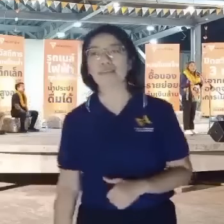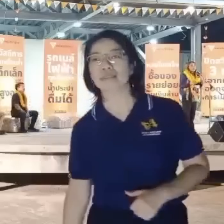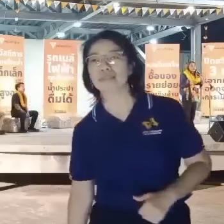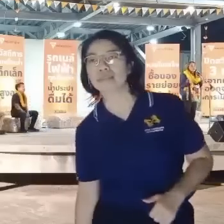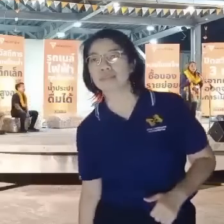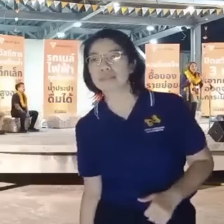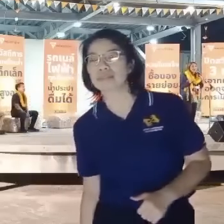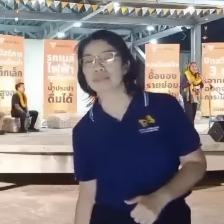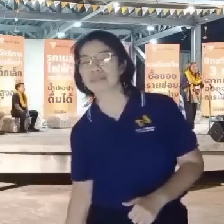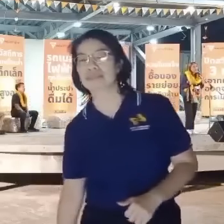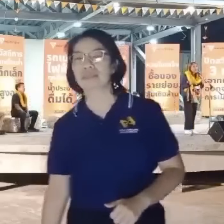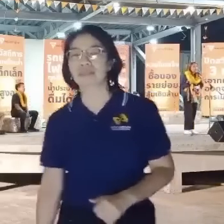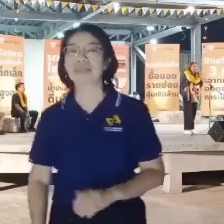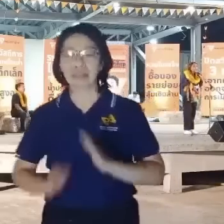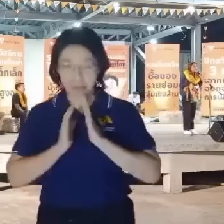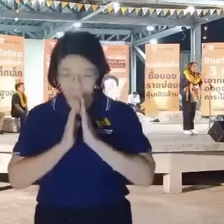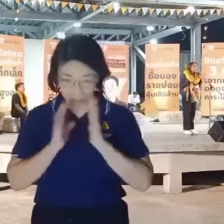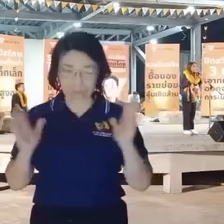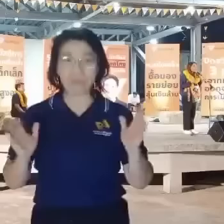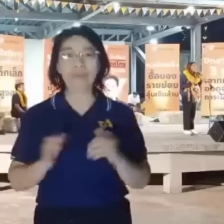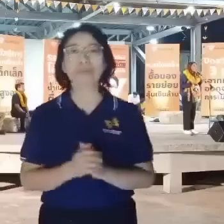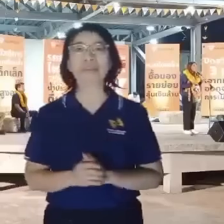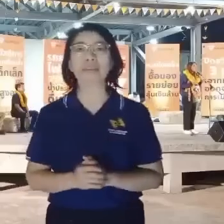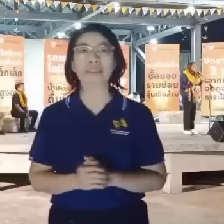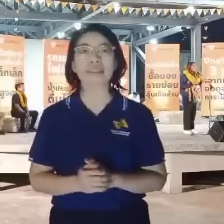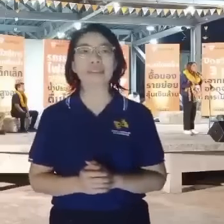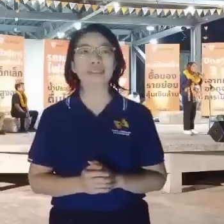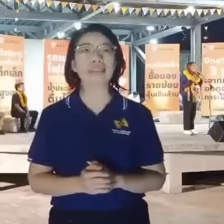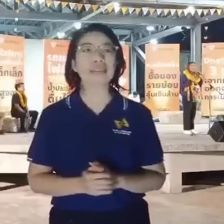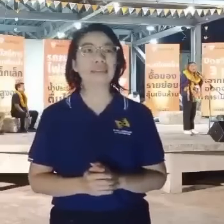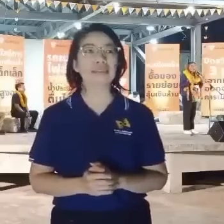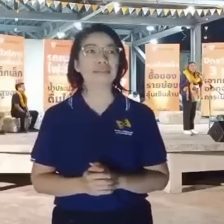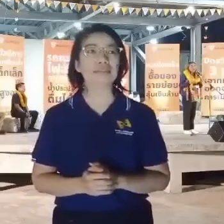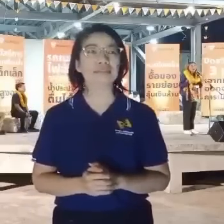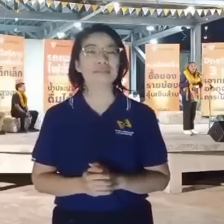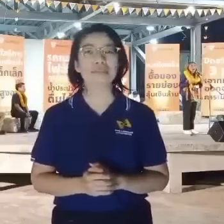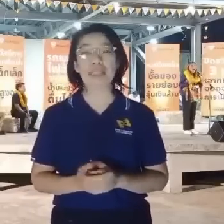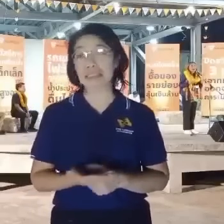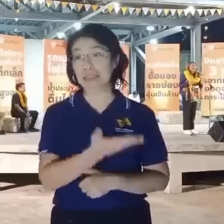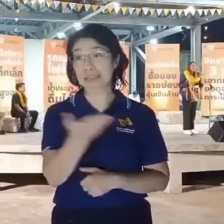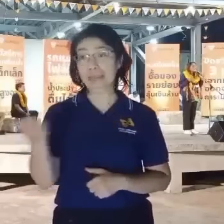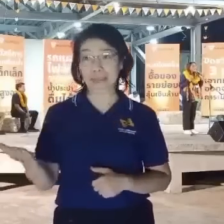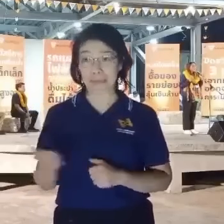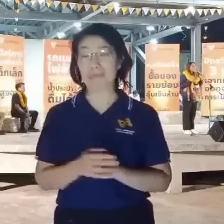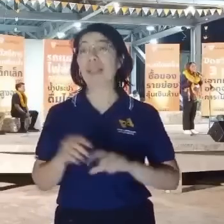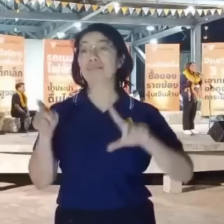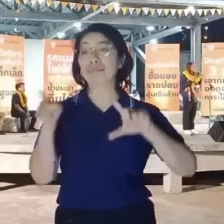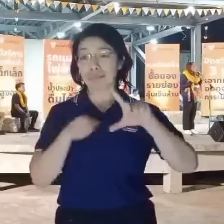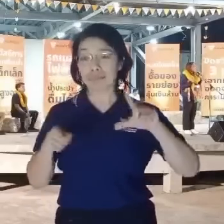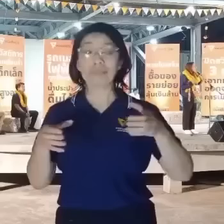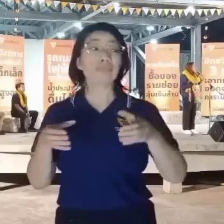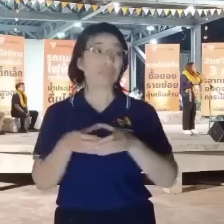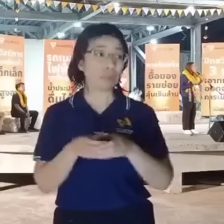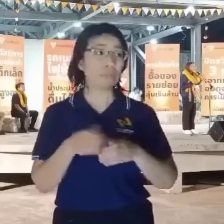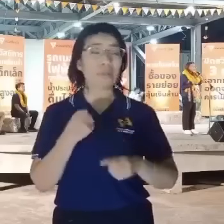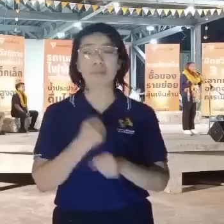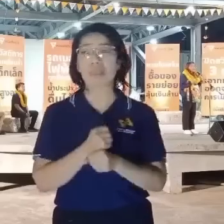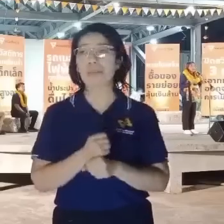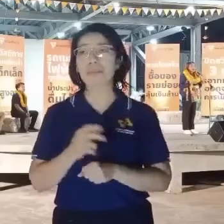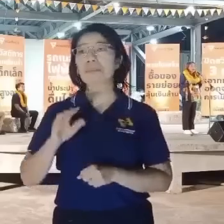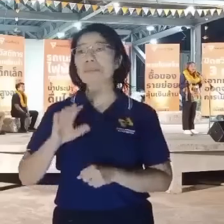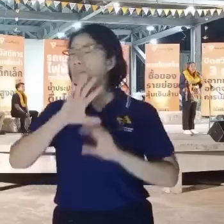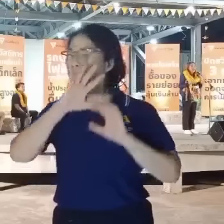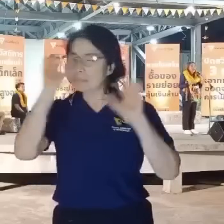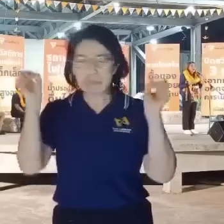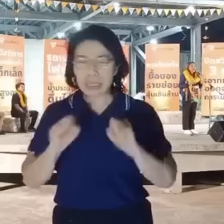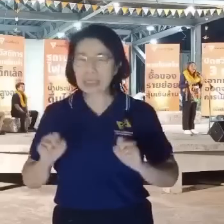ขอบคุณพี่น้องประชาชนที่จะช่วยยืนยันว่าเราก้าวไกลถึงแม้ว่าเราจะไม่เคยเข้าไปบริ